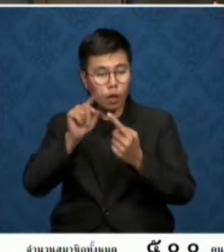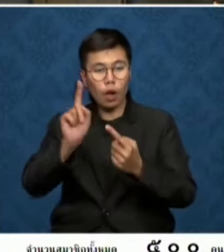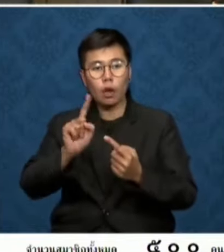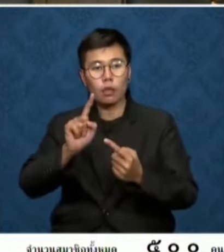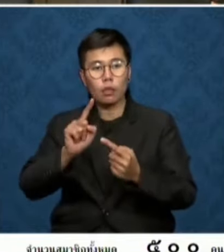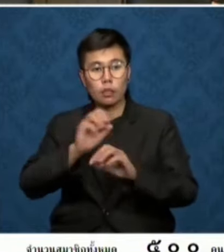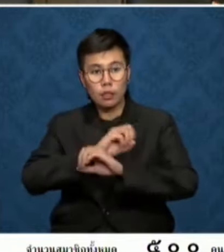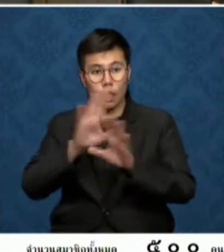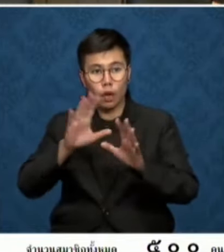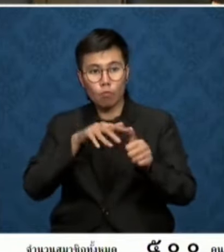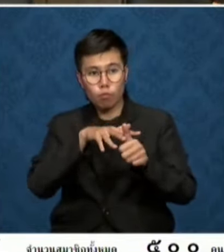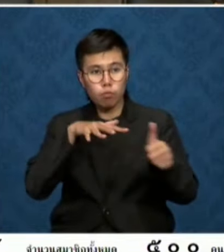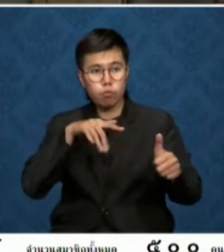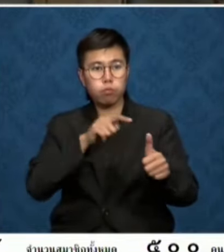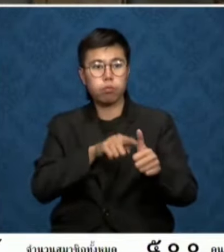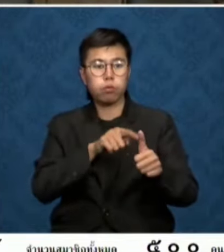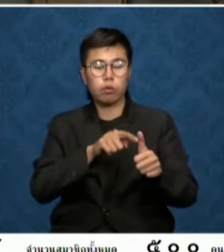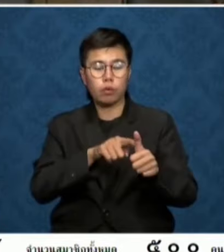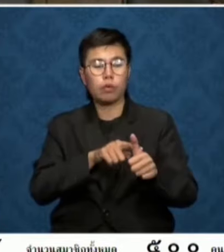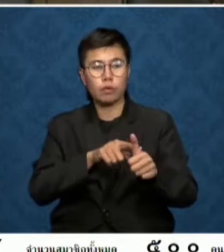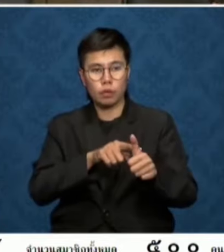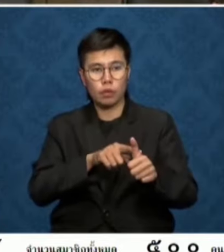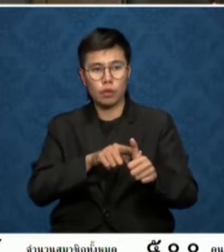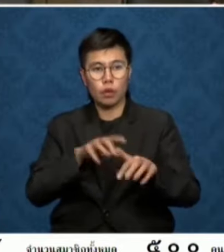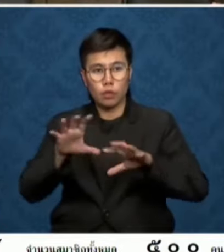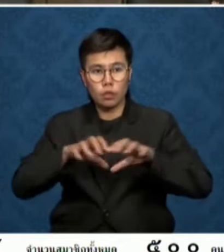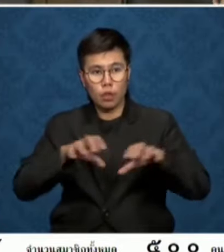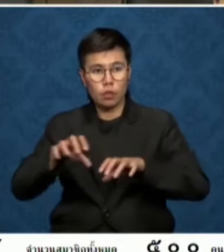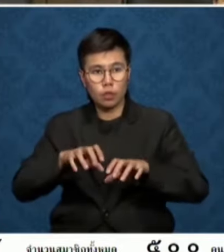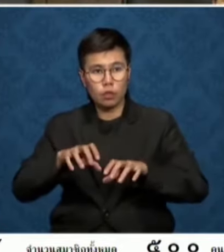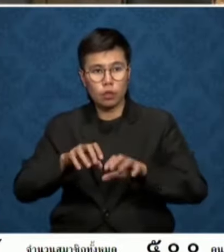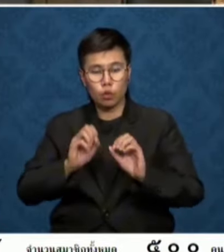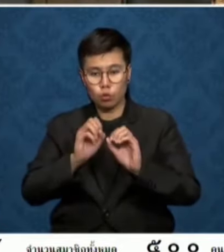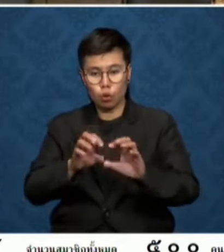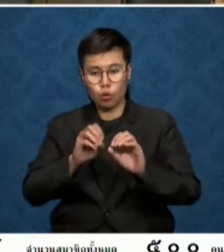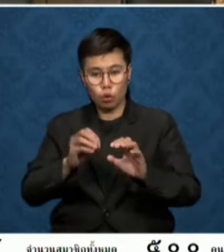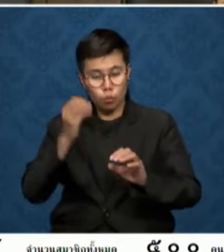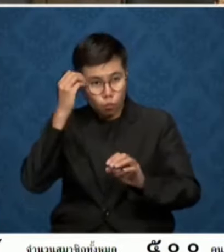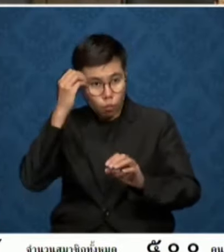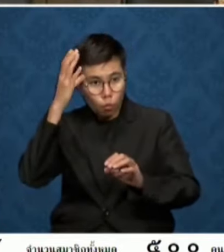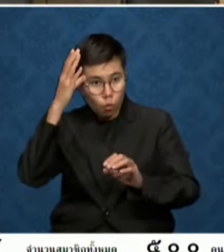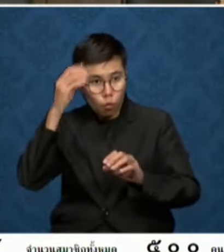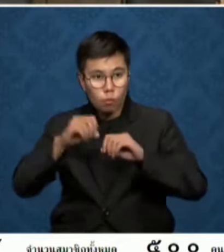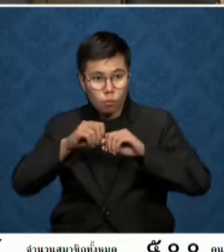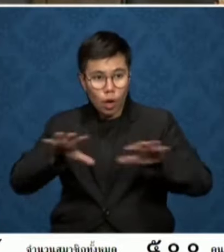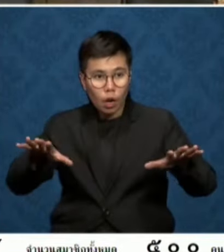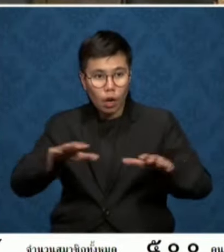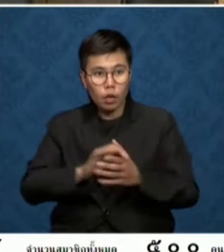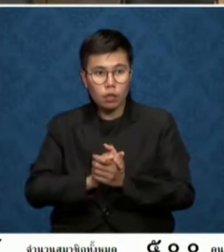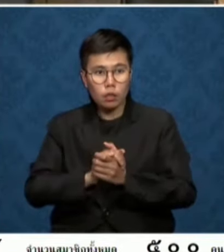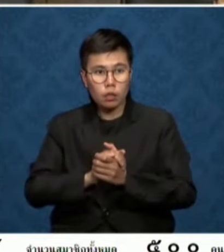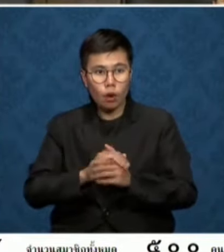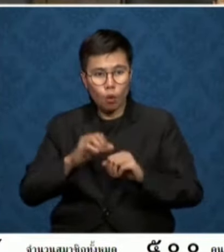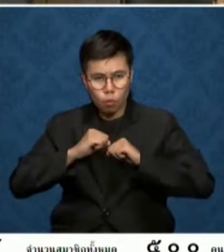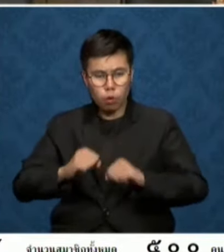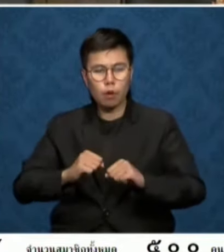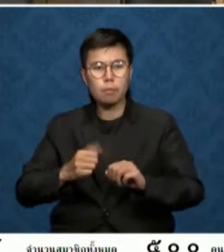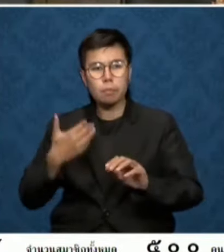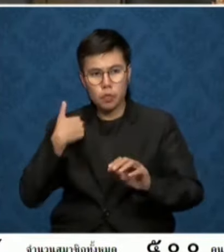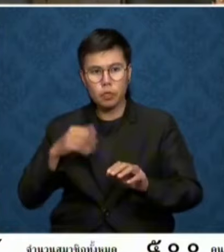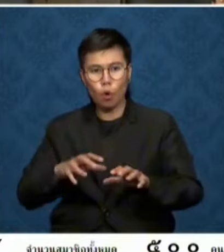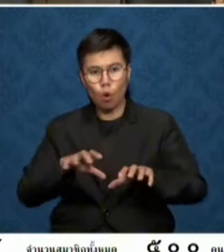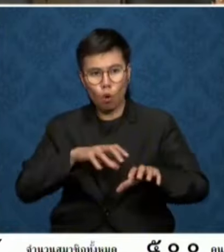นว่าจะเป็นผู้นำนะครับด้านการจัดองค์ความรู้มิชั่นท่านชัดเจนครับนำขีดความสามารถจัดอบรม